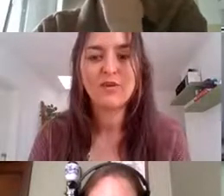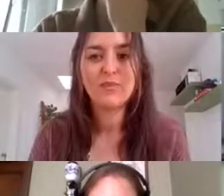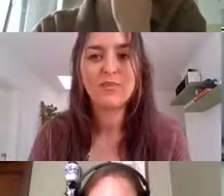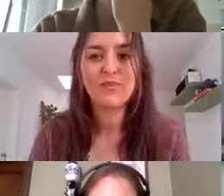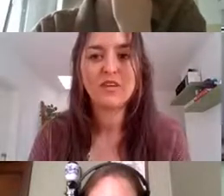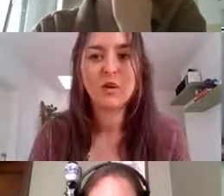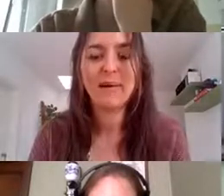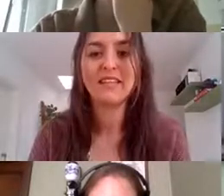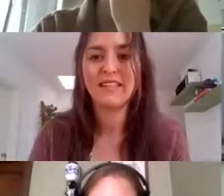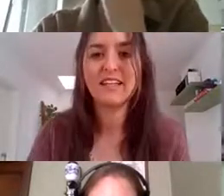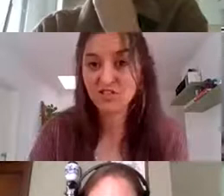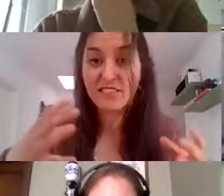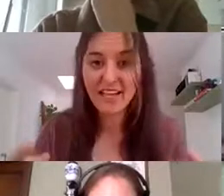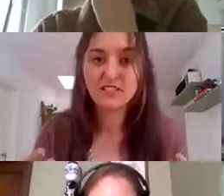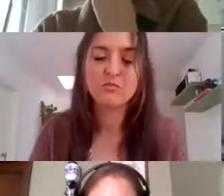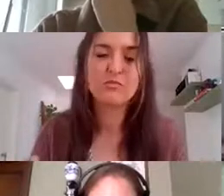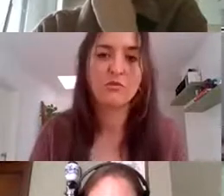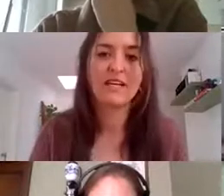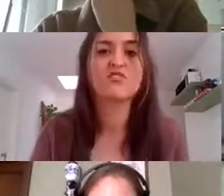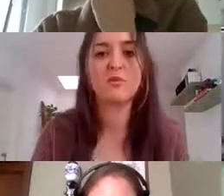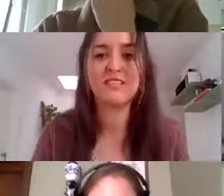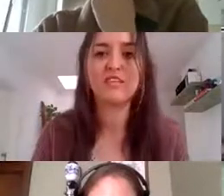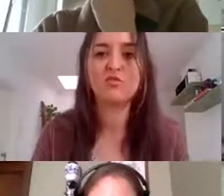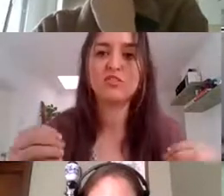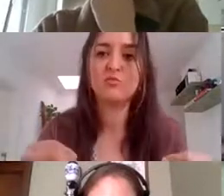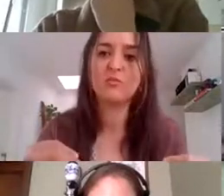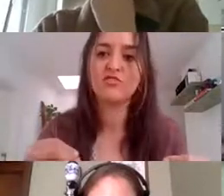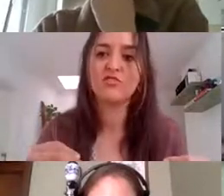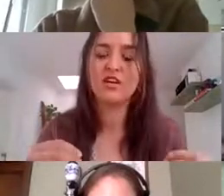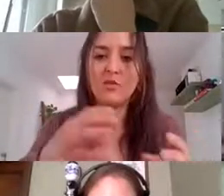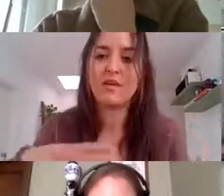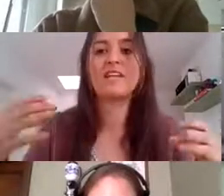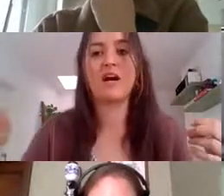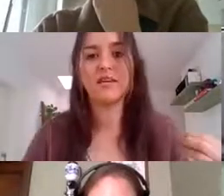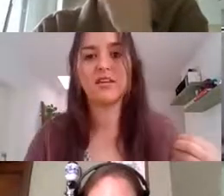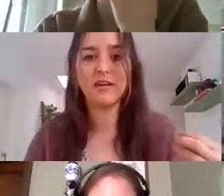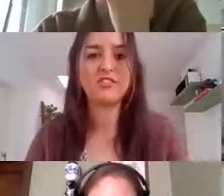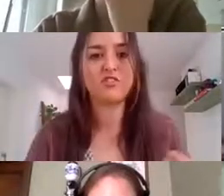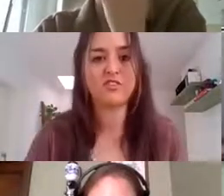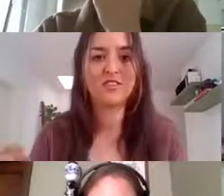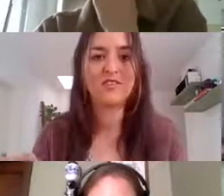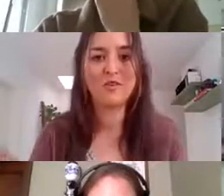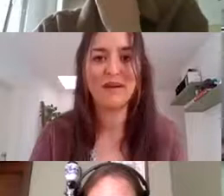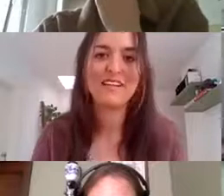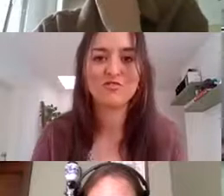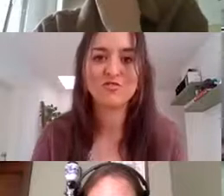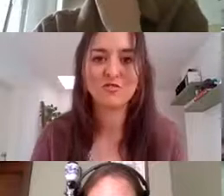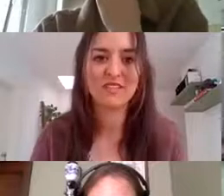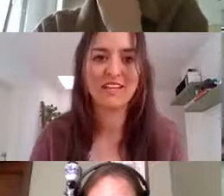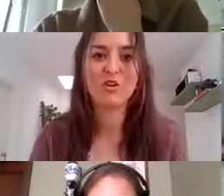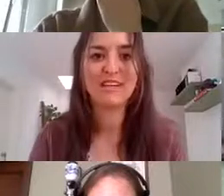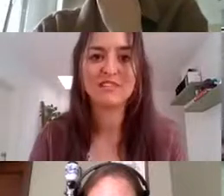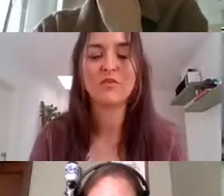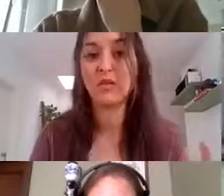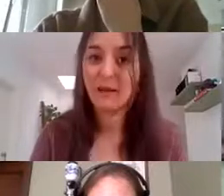Maar inderdaad, dus het is echt per week, dus dat betekent ook dat je bubbels week na week wel een beetje kunnen bijgestuurd